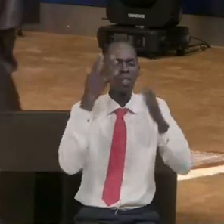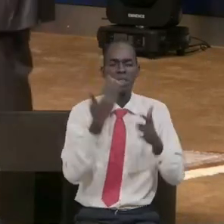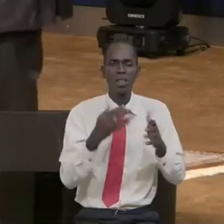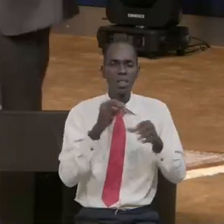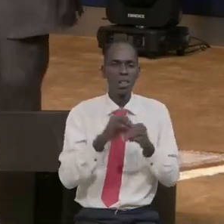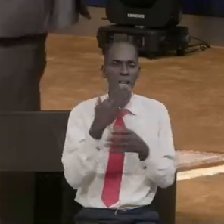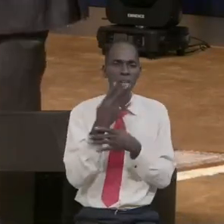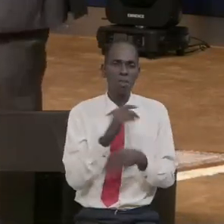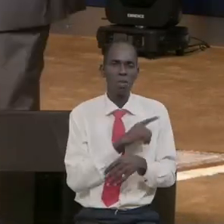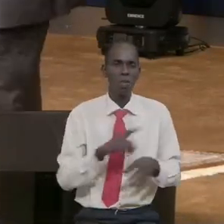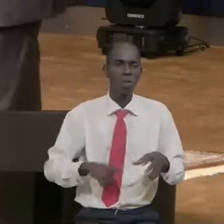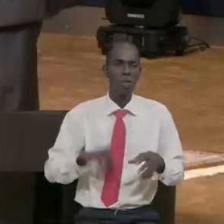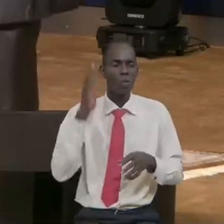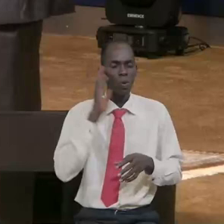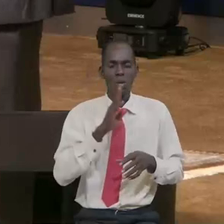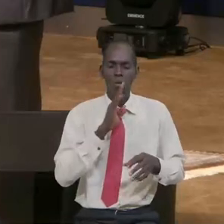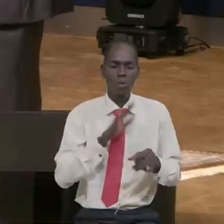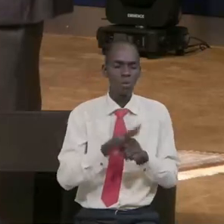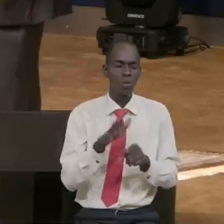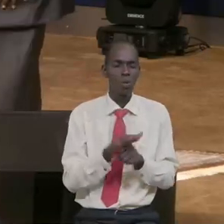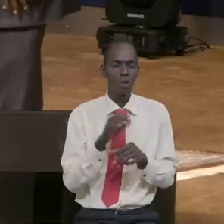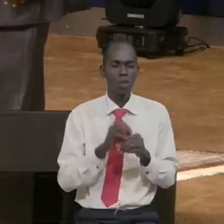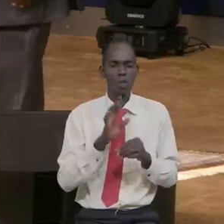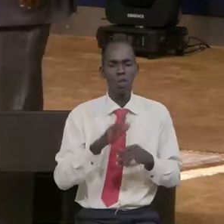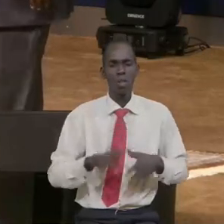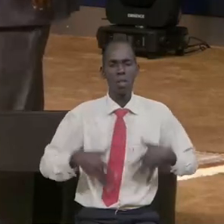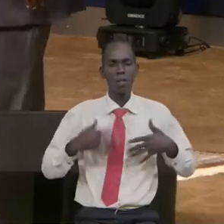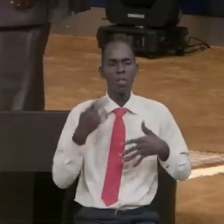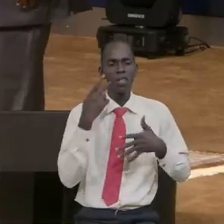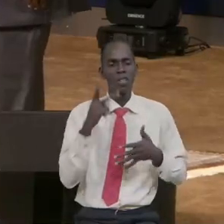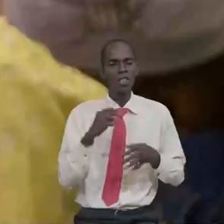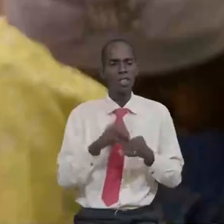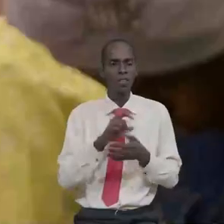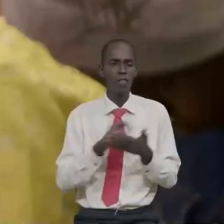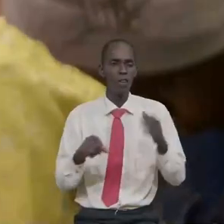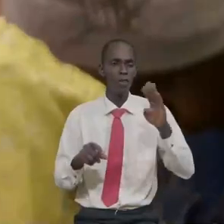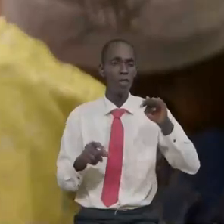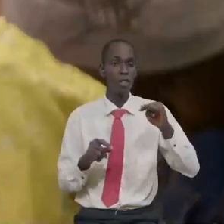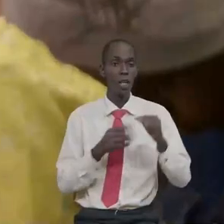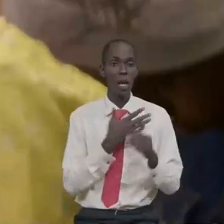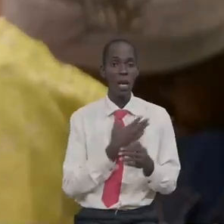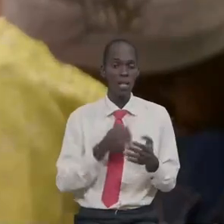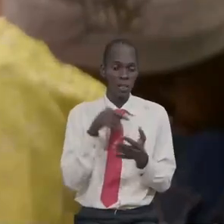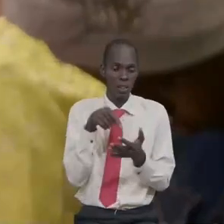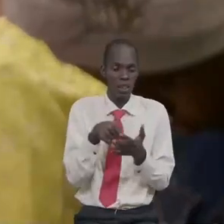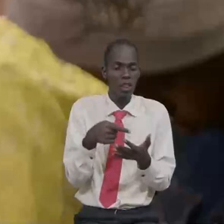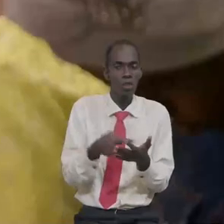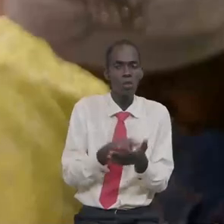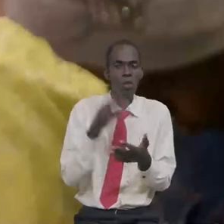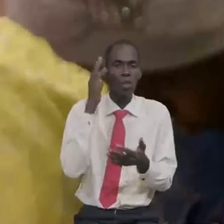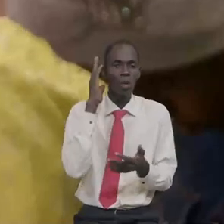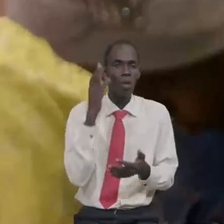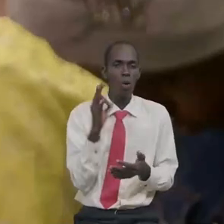au complet dans votre vie. Le verset 14. Cette bonne nouvelle du royaume sera